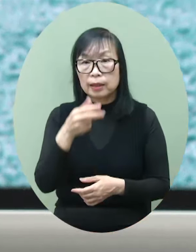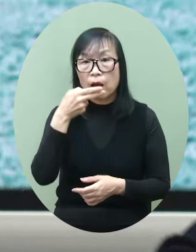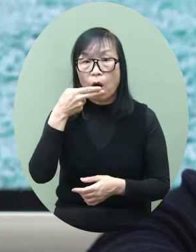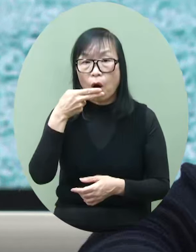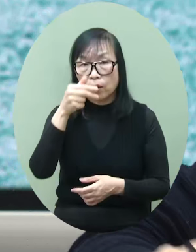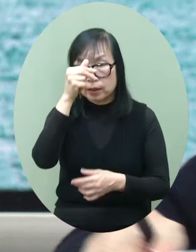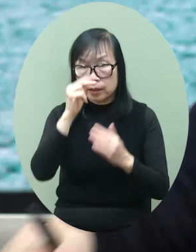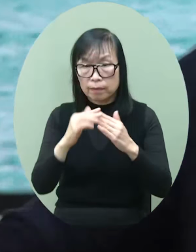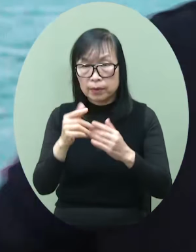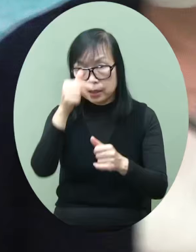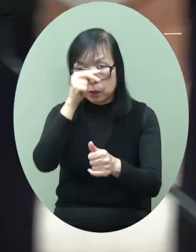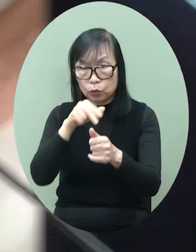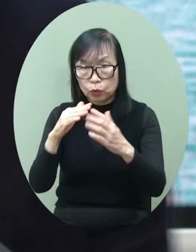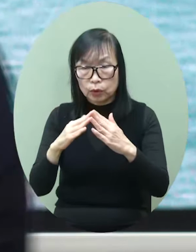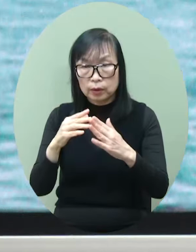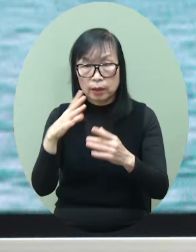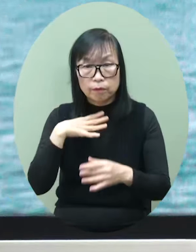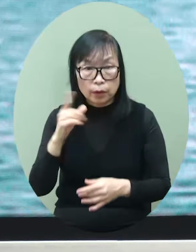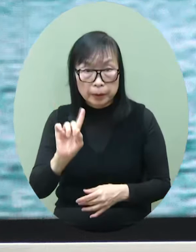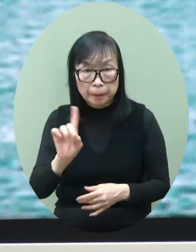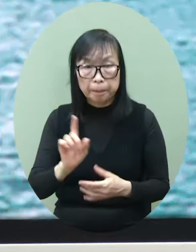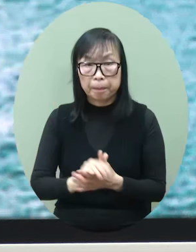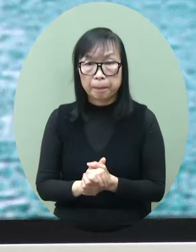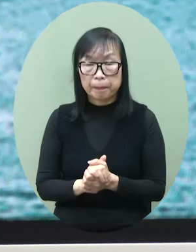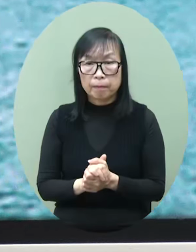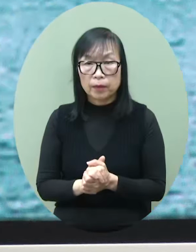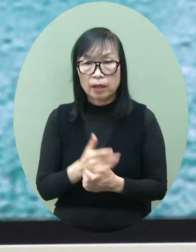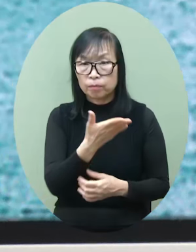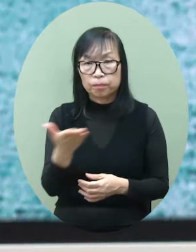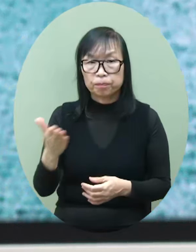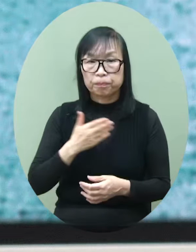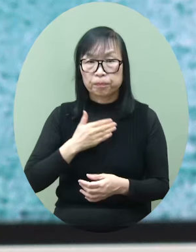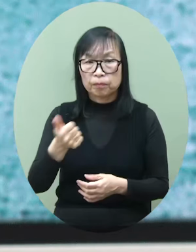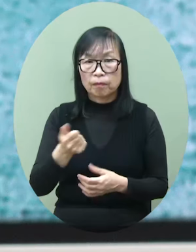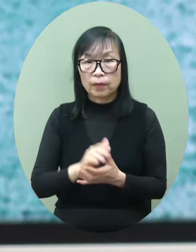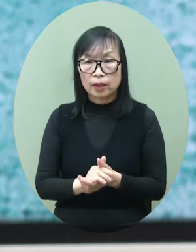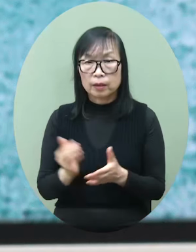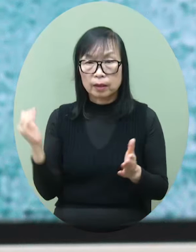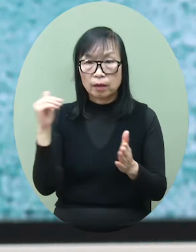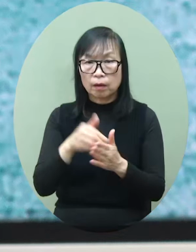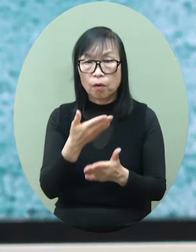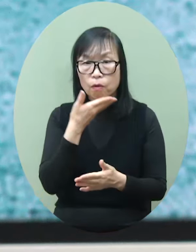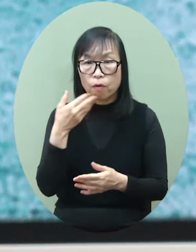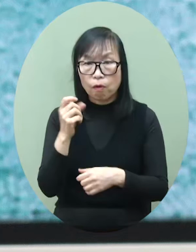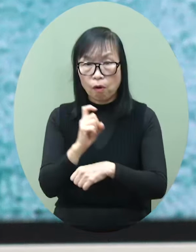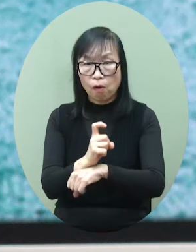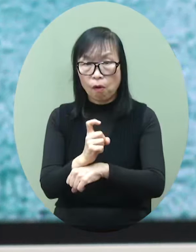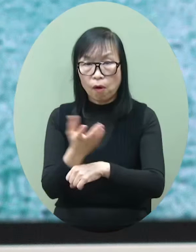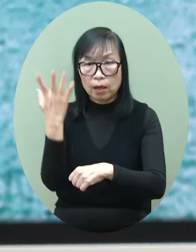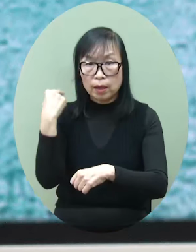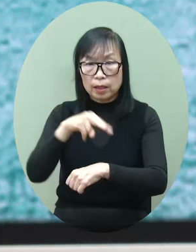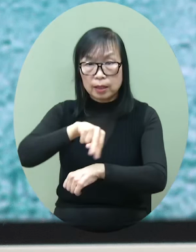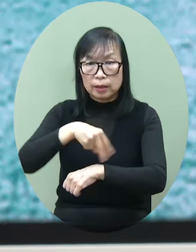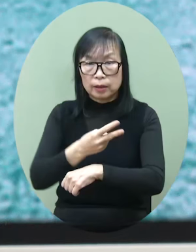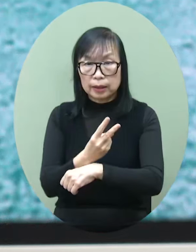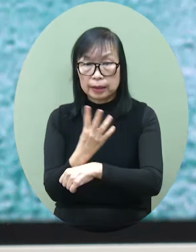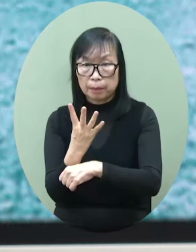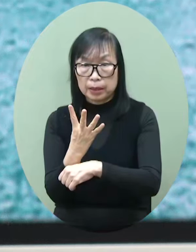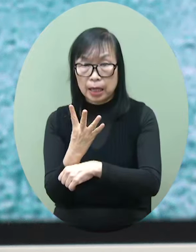幫我們回報一下醫管局方面的情況好各位你們好那至今早9點鐘過去24小時